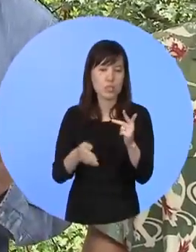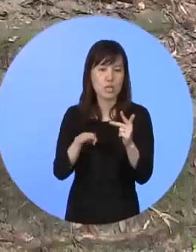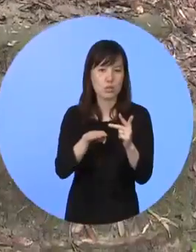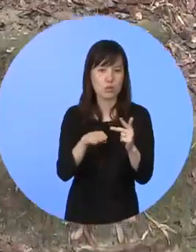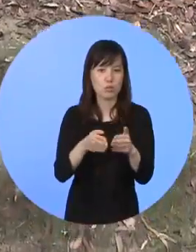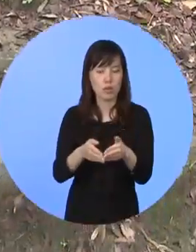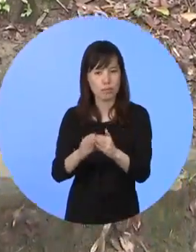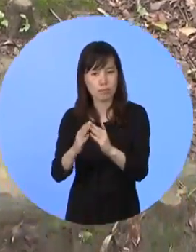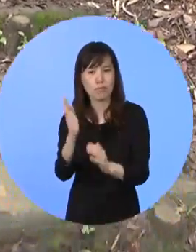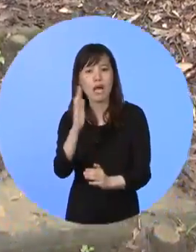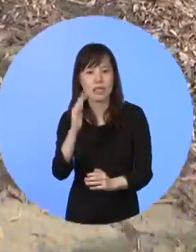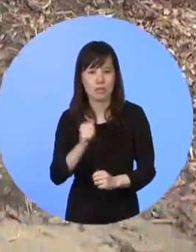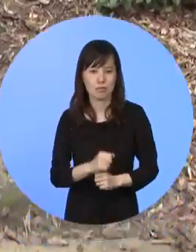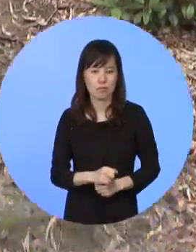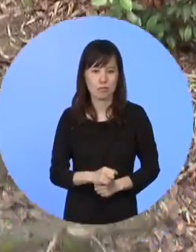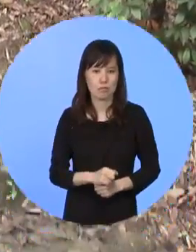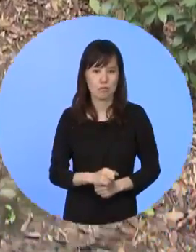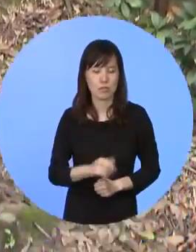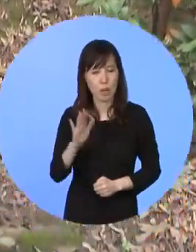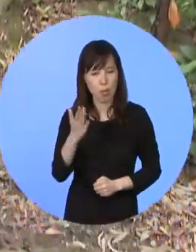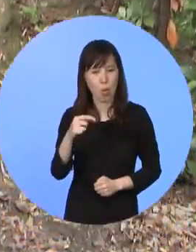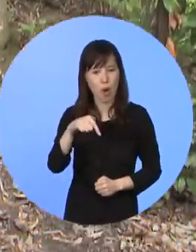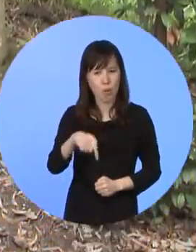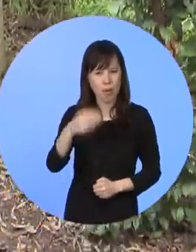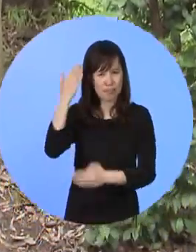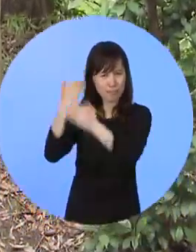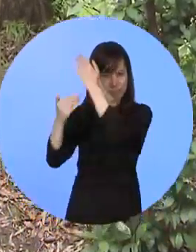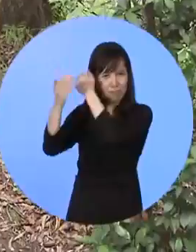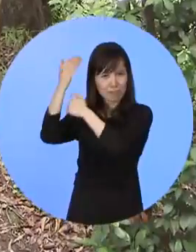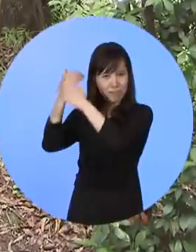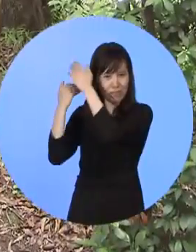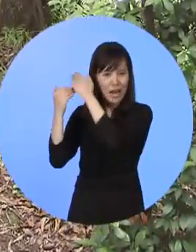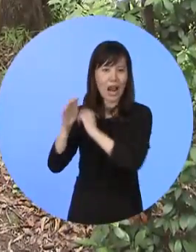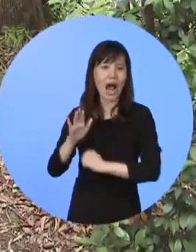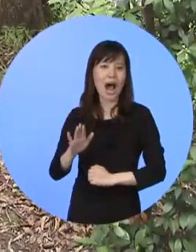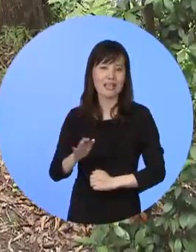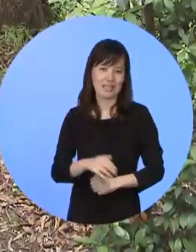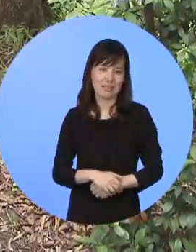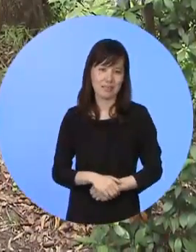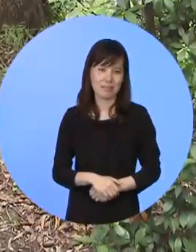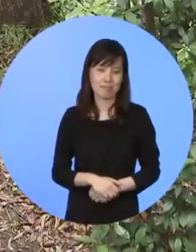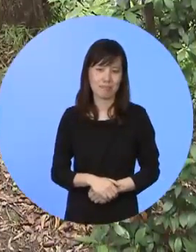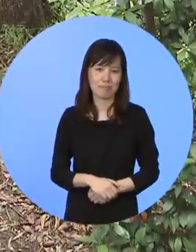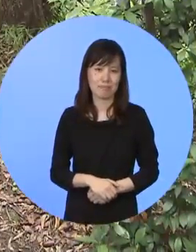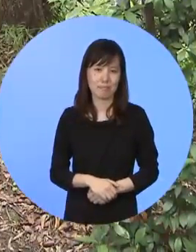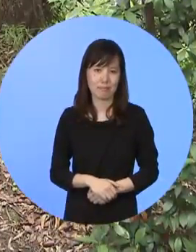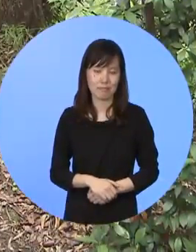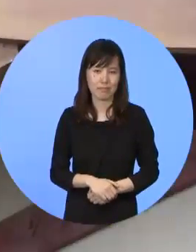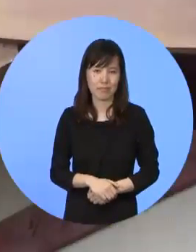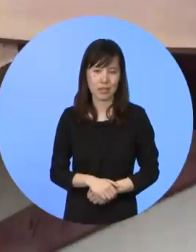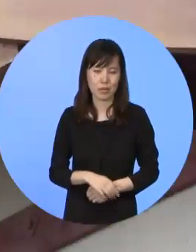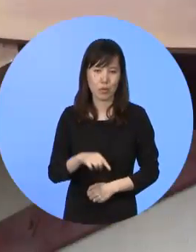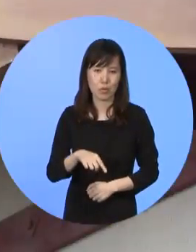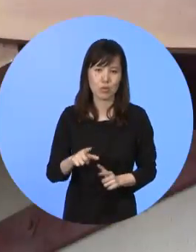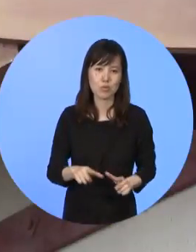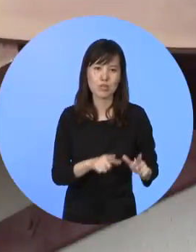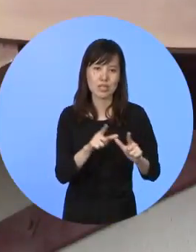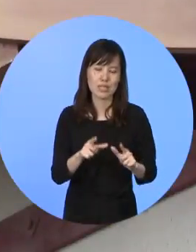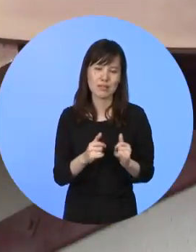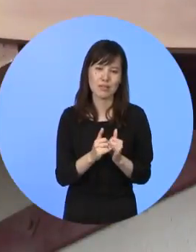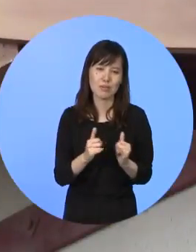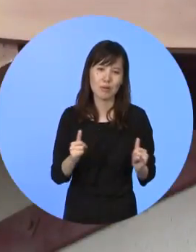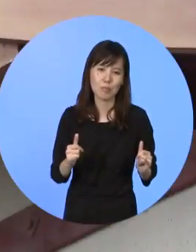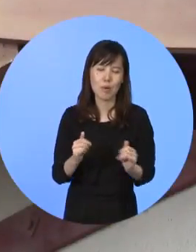場所なんです。ここはもともと開発前にあった場所ですよね、はい、ニュータウンに住んでらっしゃる方々も何か心の拠り